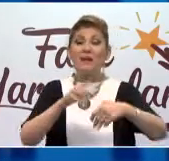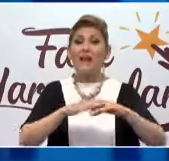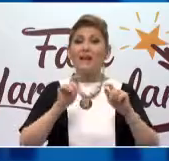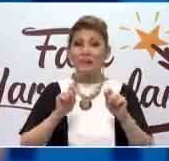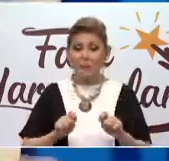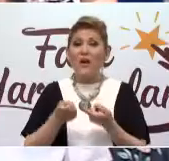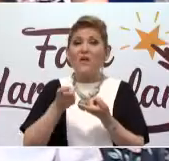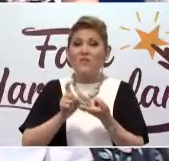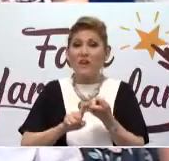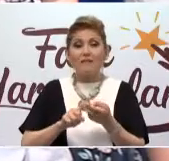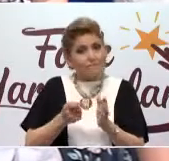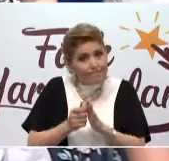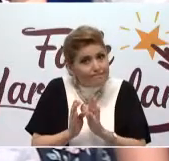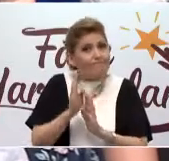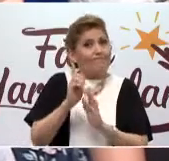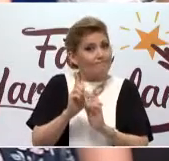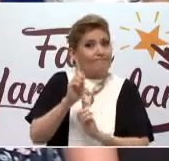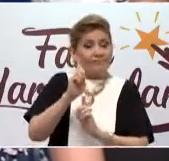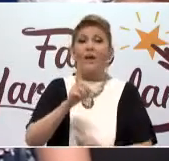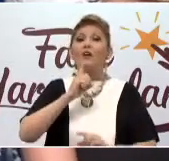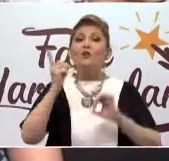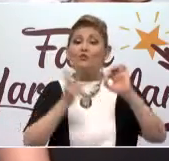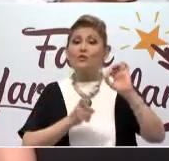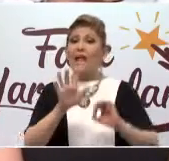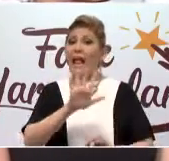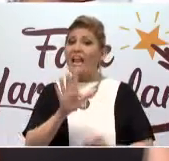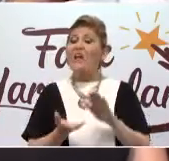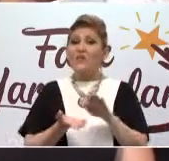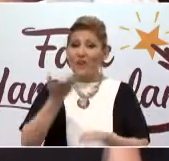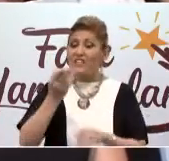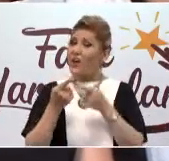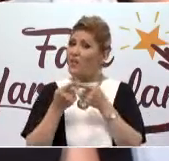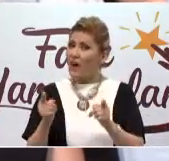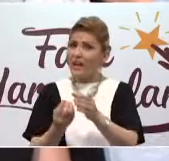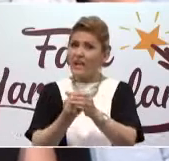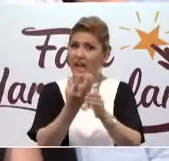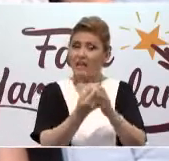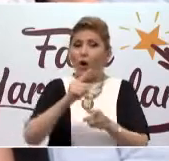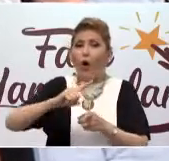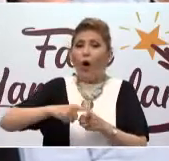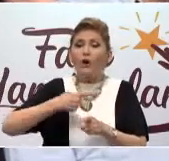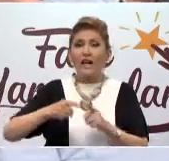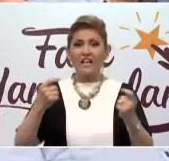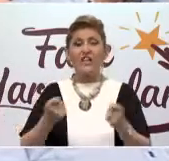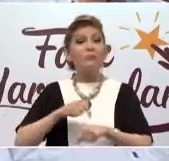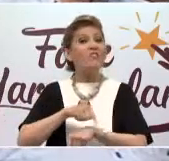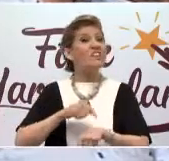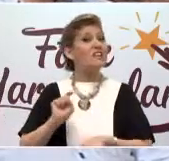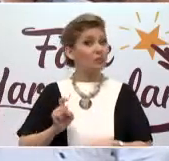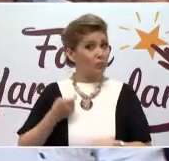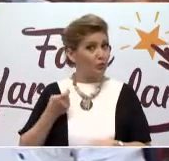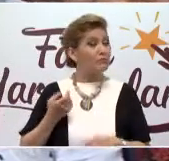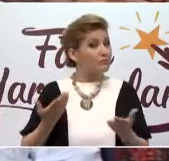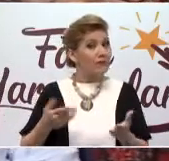ve potayı büyütmek. %50'sinden fazlası da fark yaratanlarla ortak çalışma fırsatı bulmuşlar. Bir